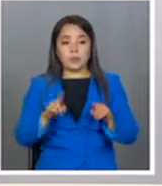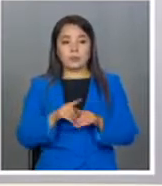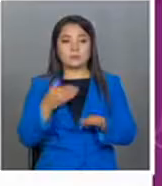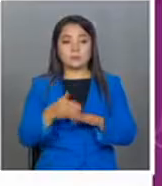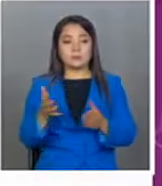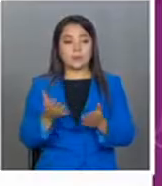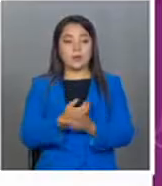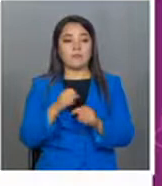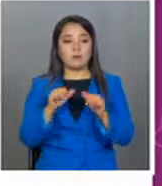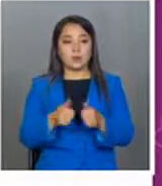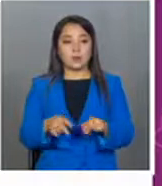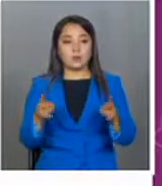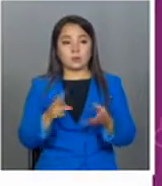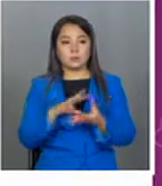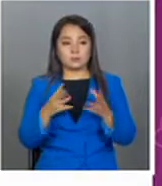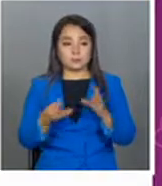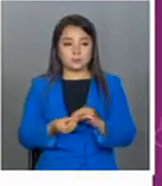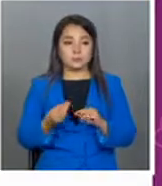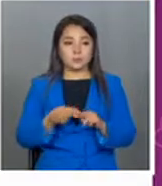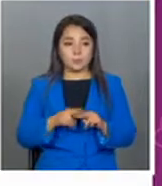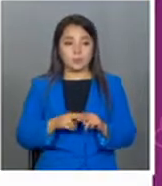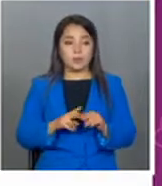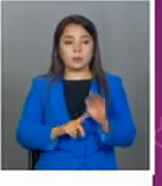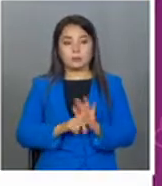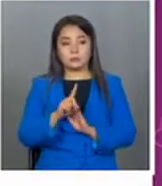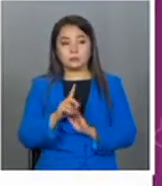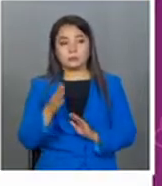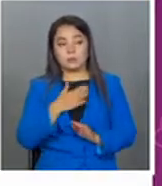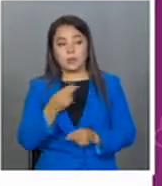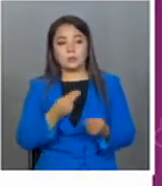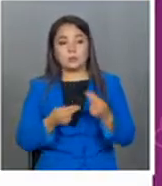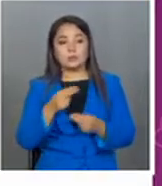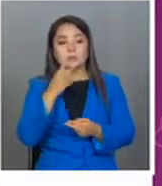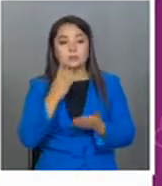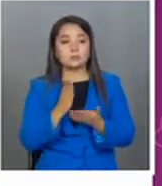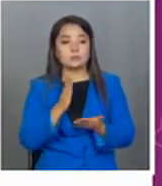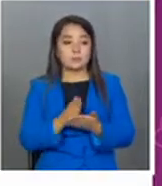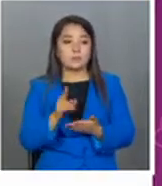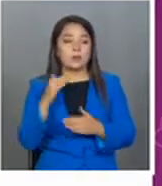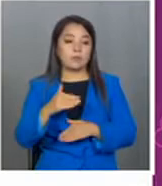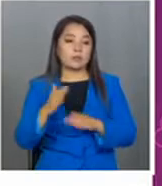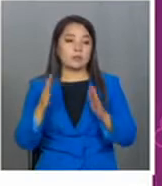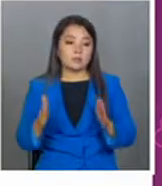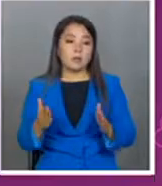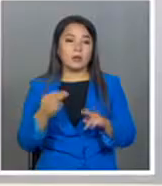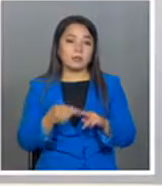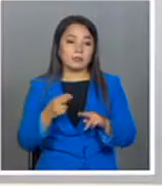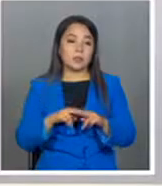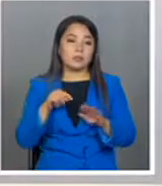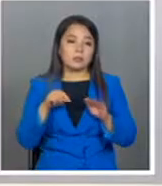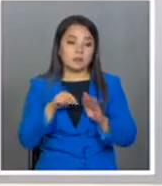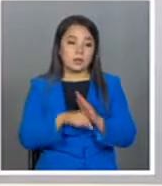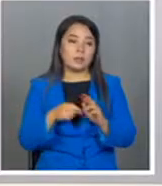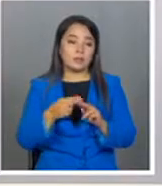табыңыз. Бұл жерде біз алдымен суретке қарайтын болсақ, квадрат және осы квадратқа